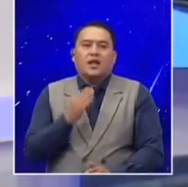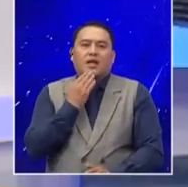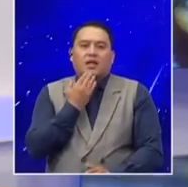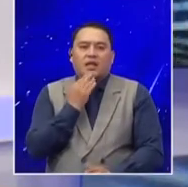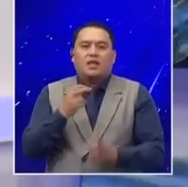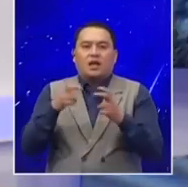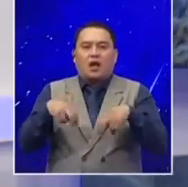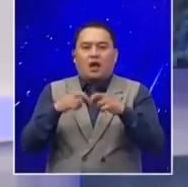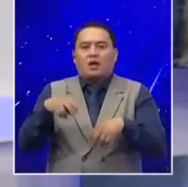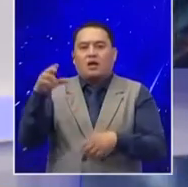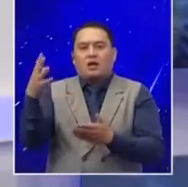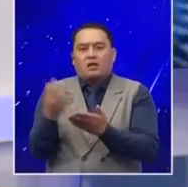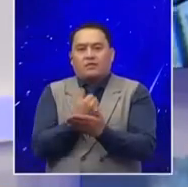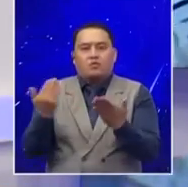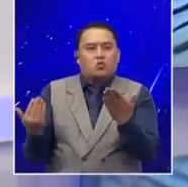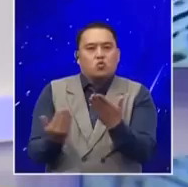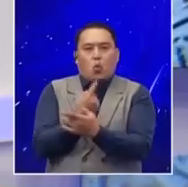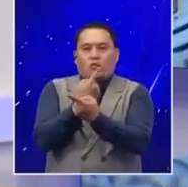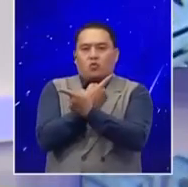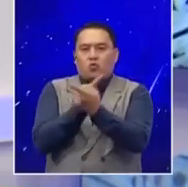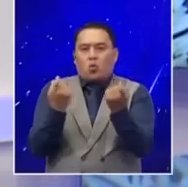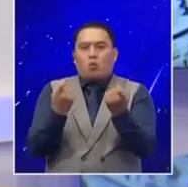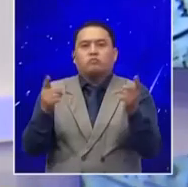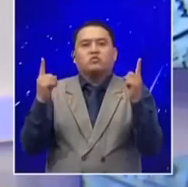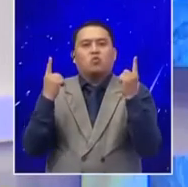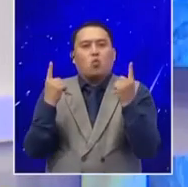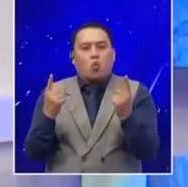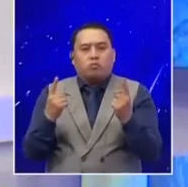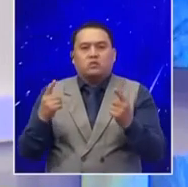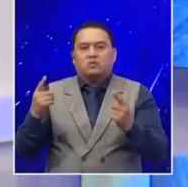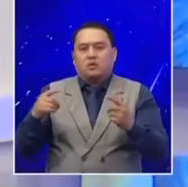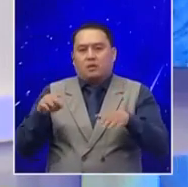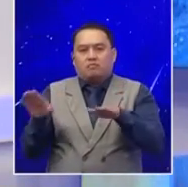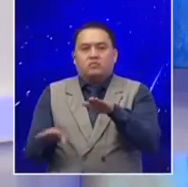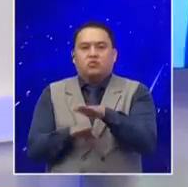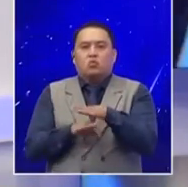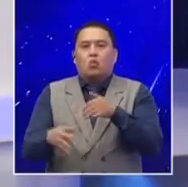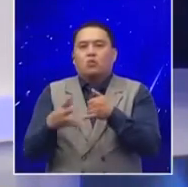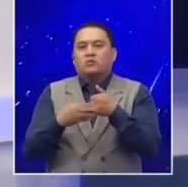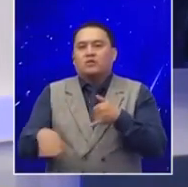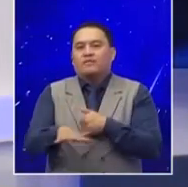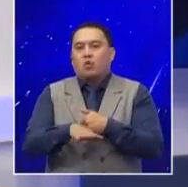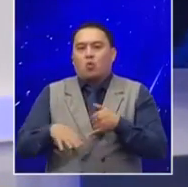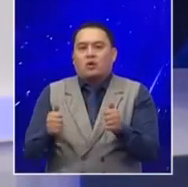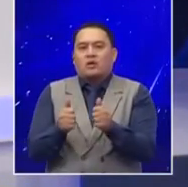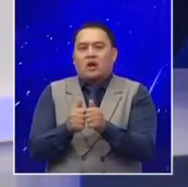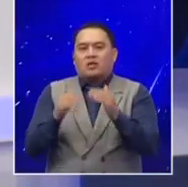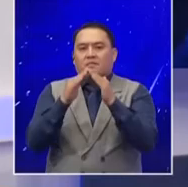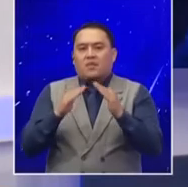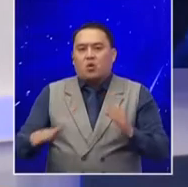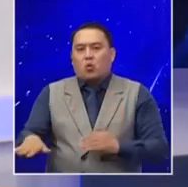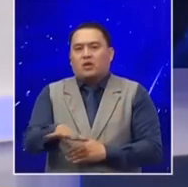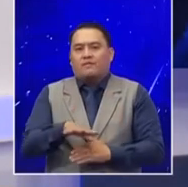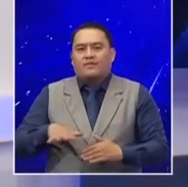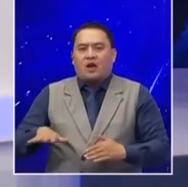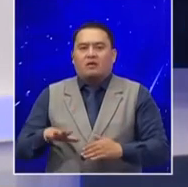Египетские археологи объявили о новой крупной находке в древнем некрополе Саккара, расположенном в 16 километрах к югу